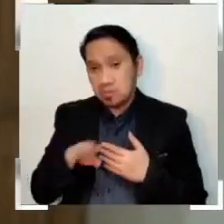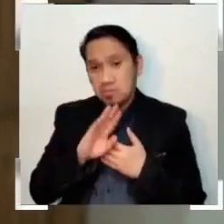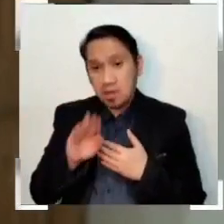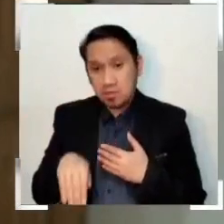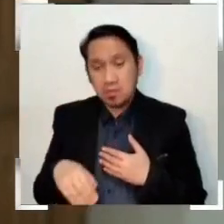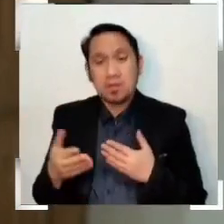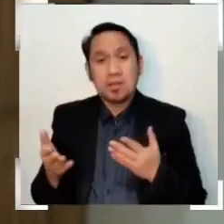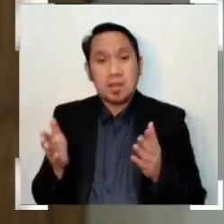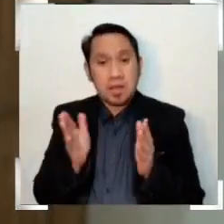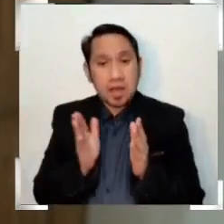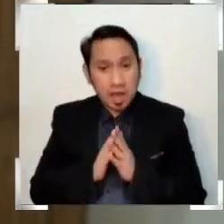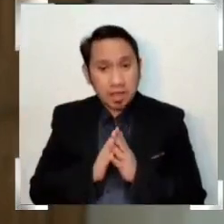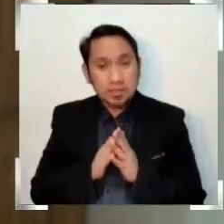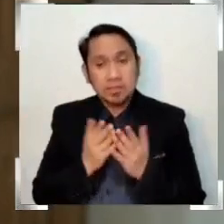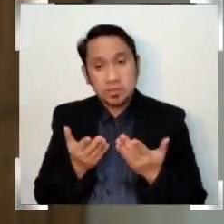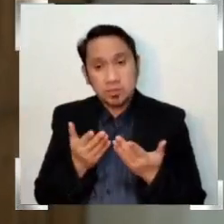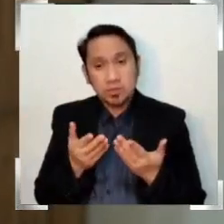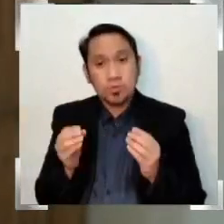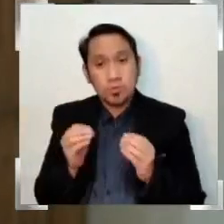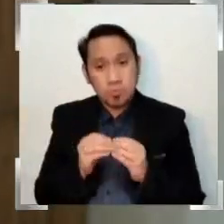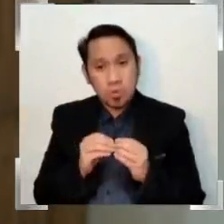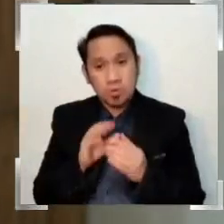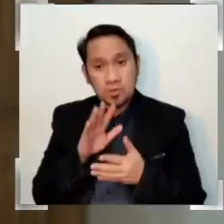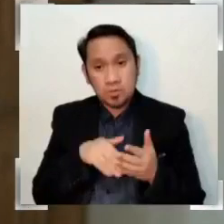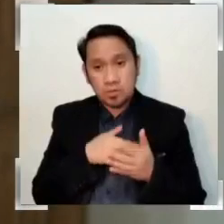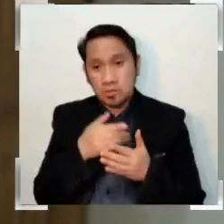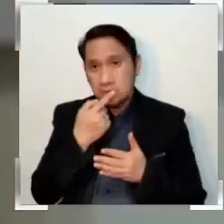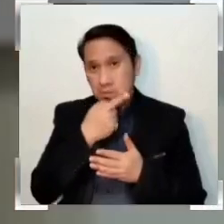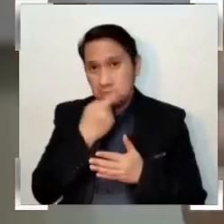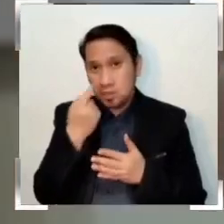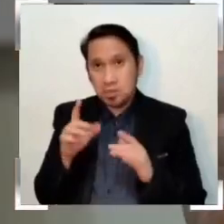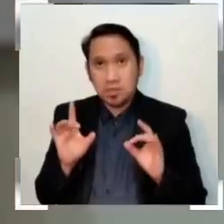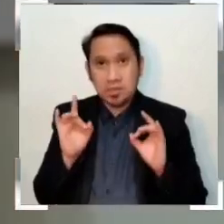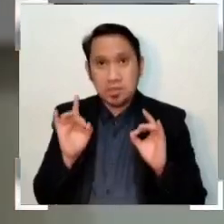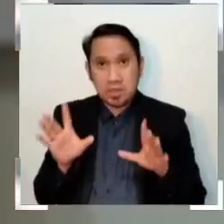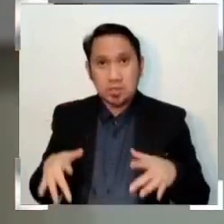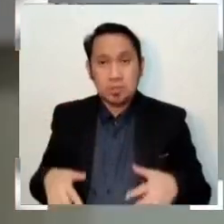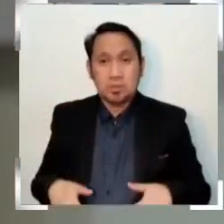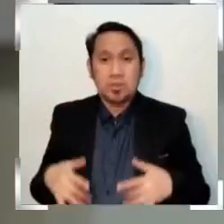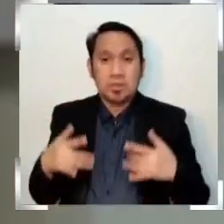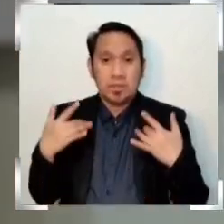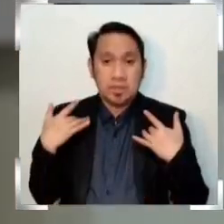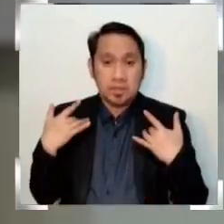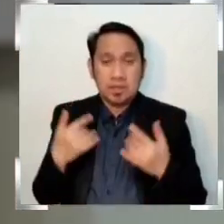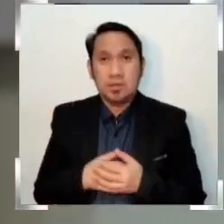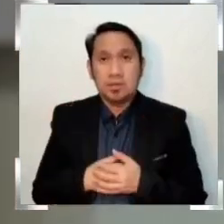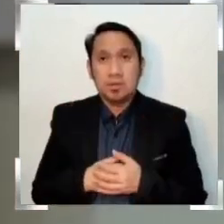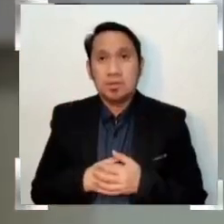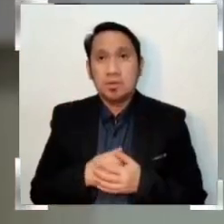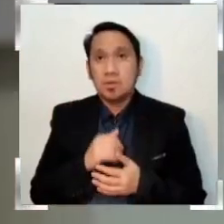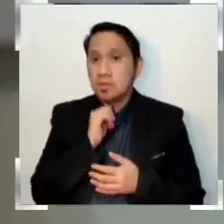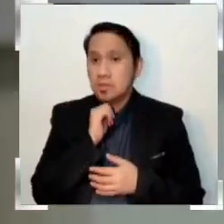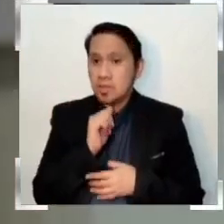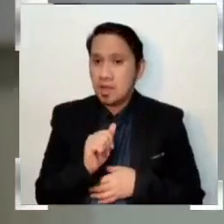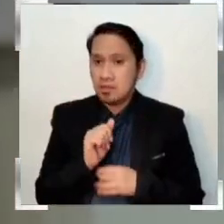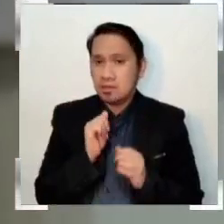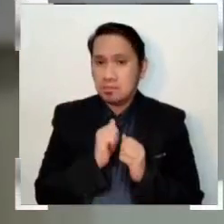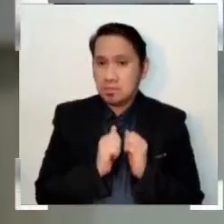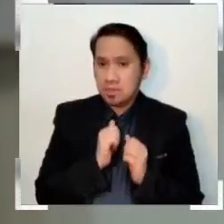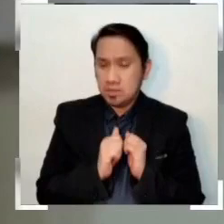na may banta sa kanyang buhay. Hindi po naman siya ng bastos sa kahit